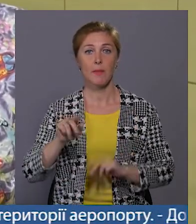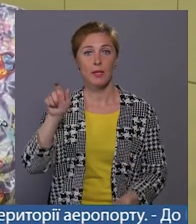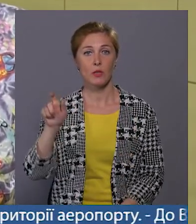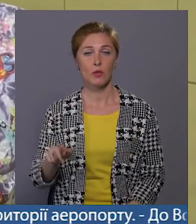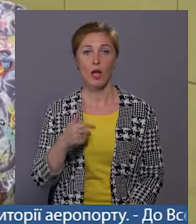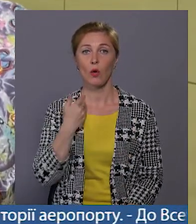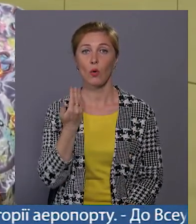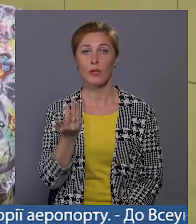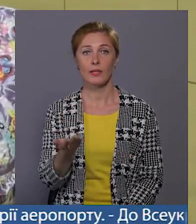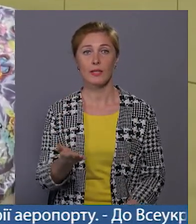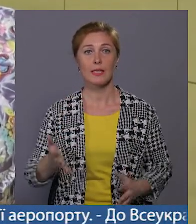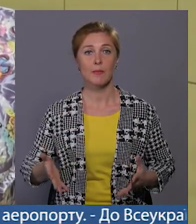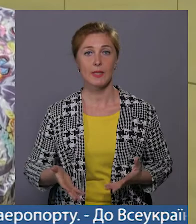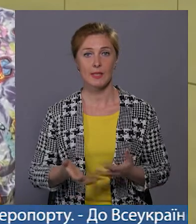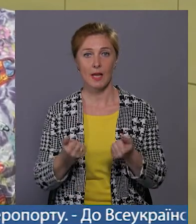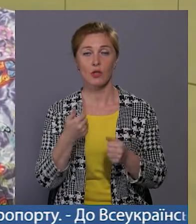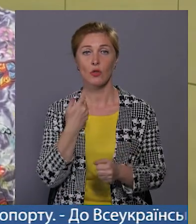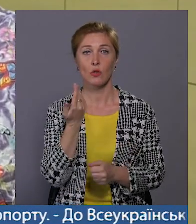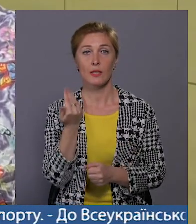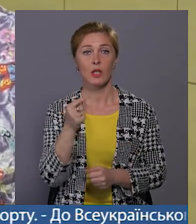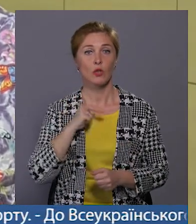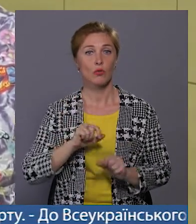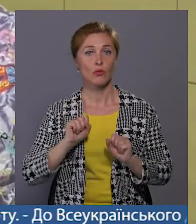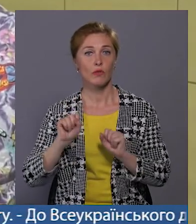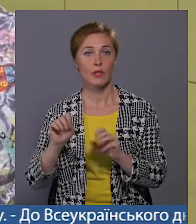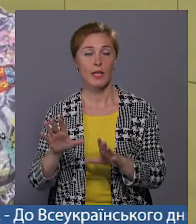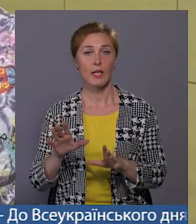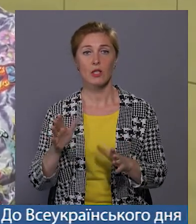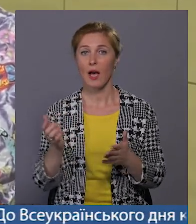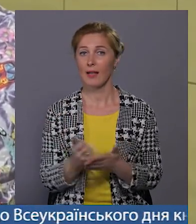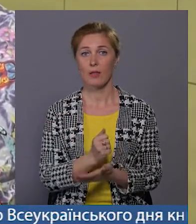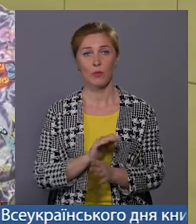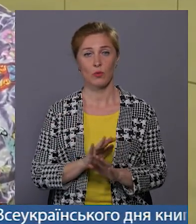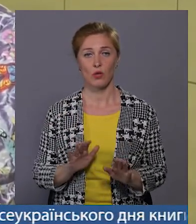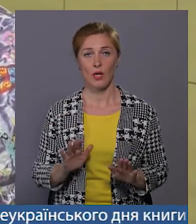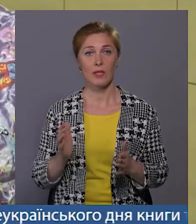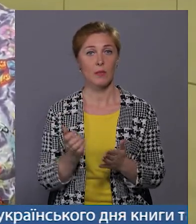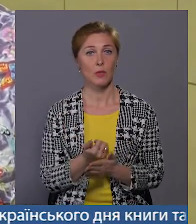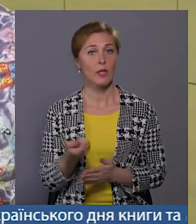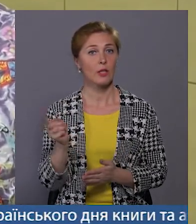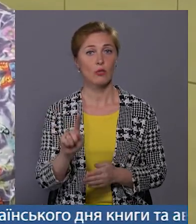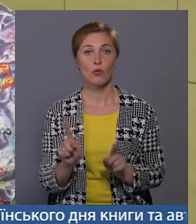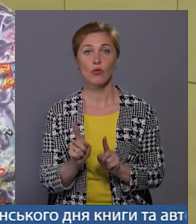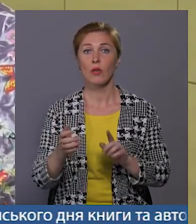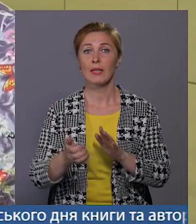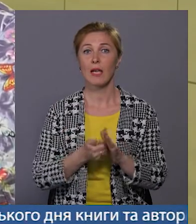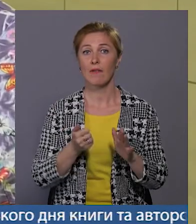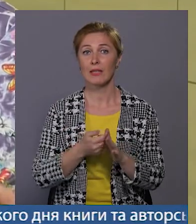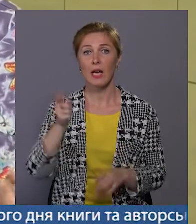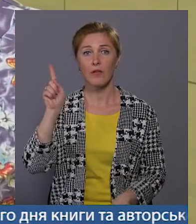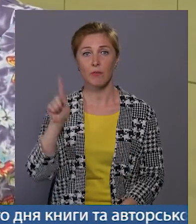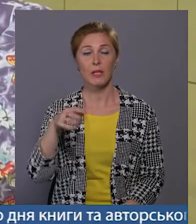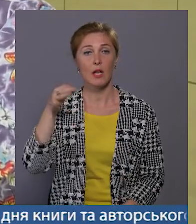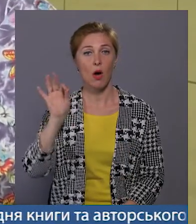ти спасаєш, коли ти душу вложуєш, а не виходить. Не виходить не то, що ти не вистачає вміння, не